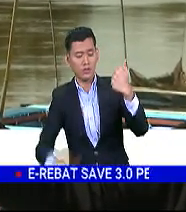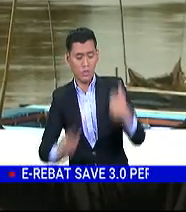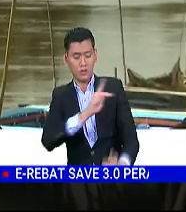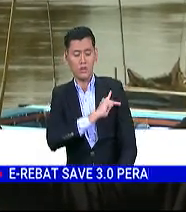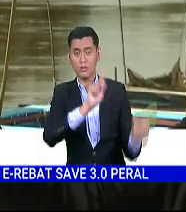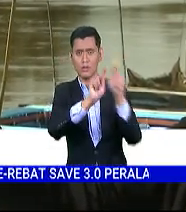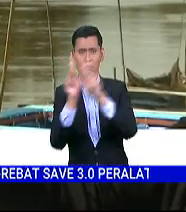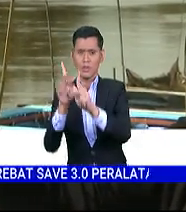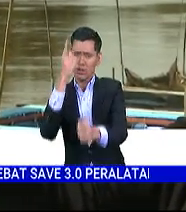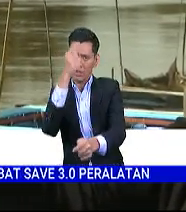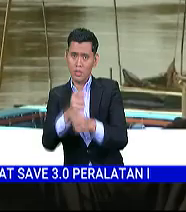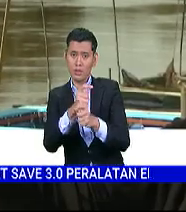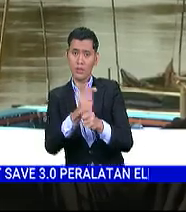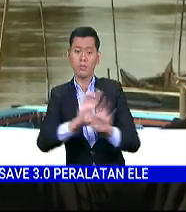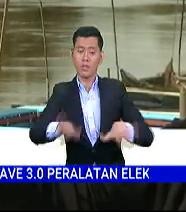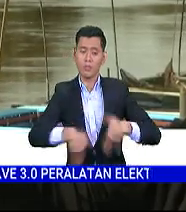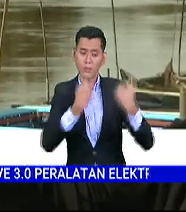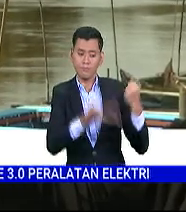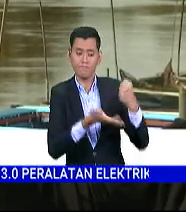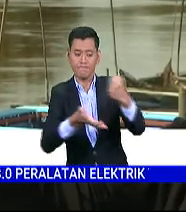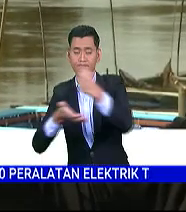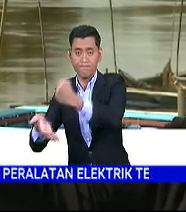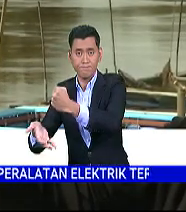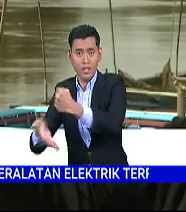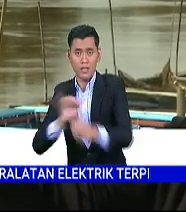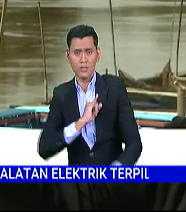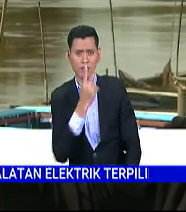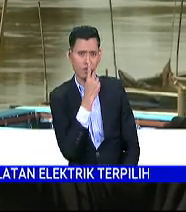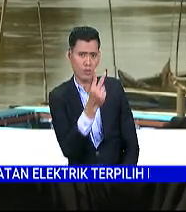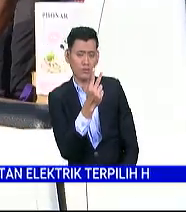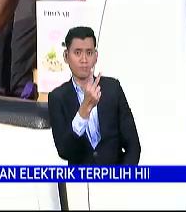menentukan ke manakah patut disalurkan. Jadi dengan demikian saya dapati